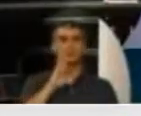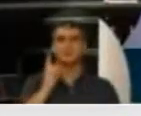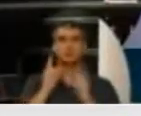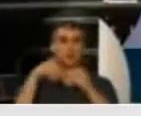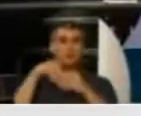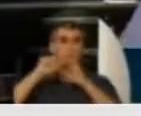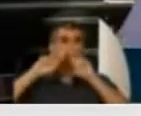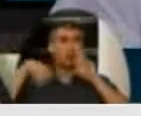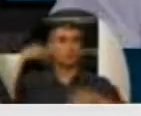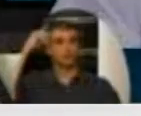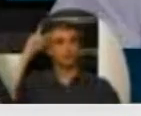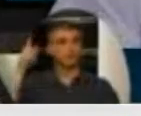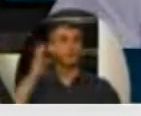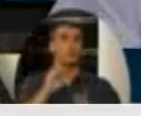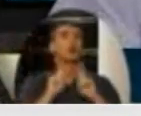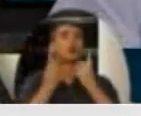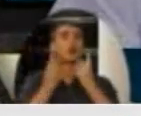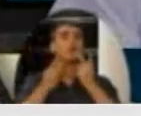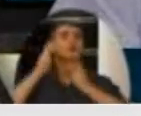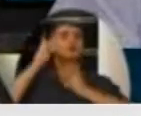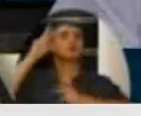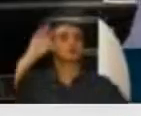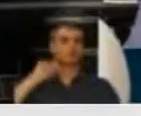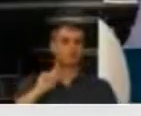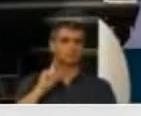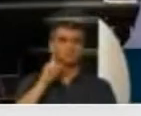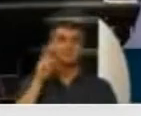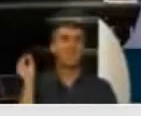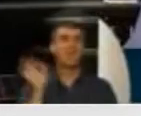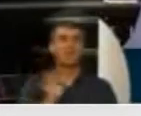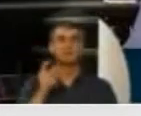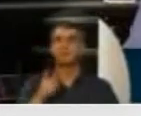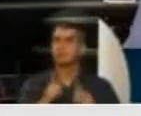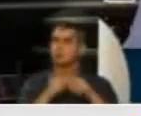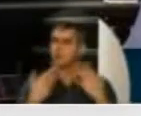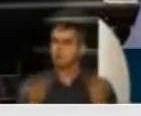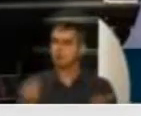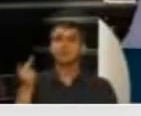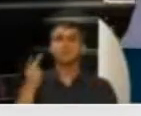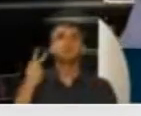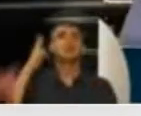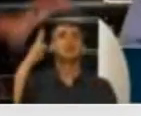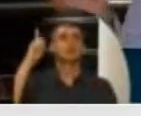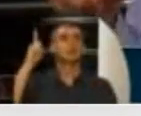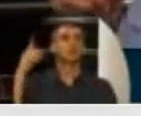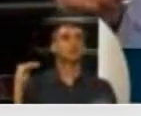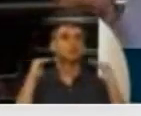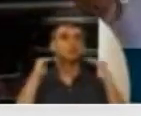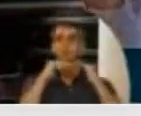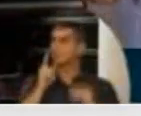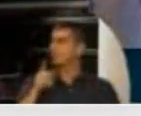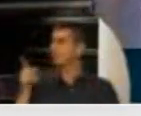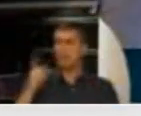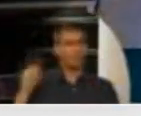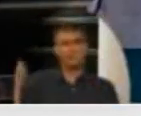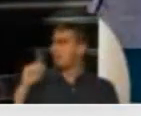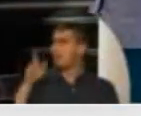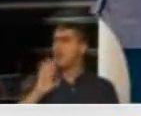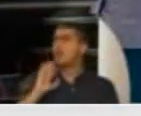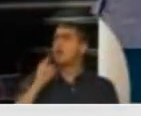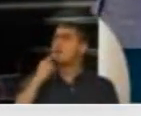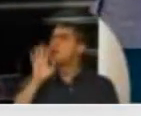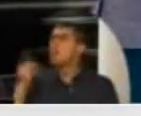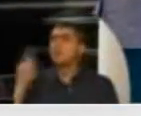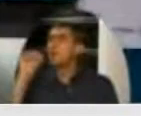ברשות הפלסטינאית קורה וגובר וקורה. זו הסתה שאין דומה לה, והיא הולכת וגוברת, שמשווה היום... הם לא ציונים, שמשווה היום, אבל